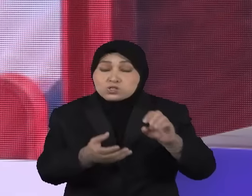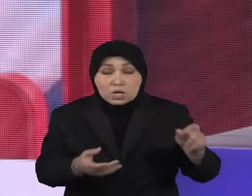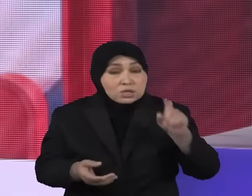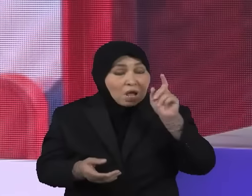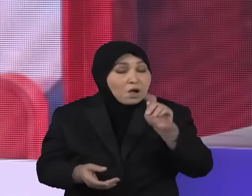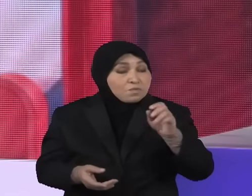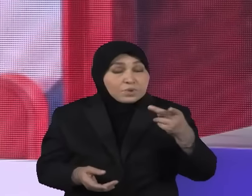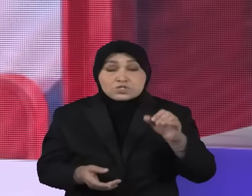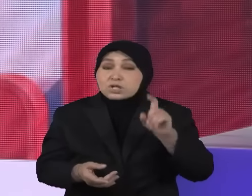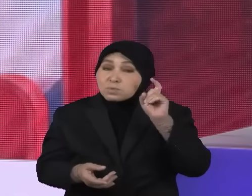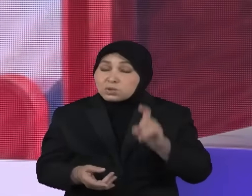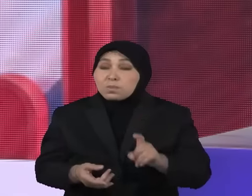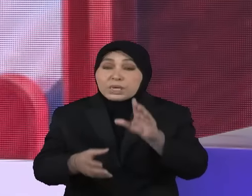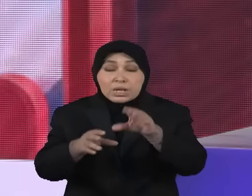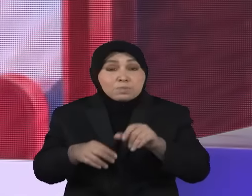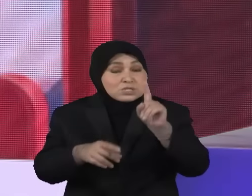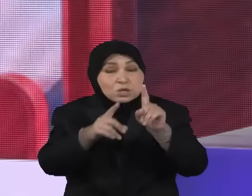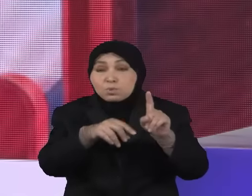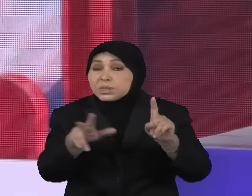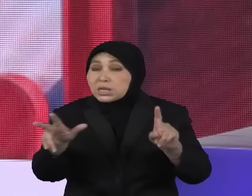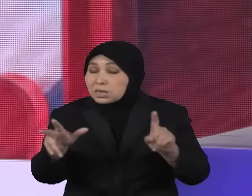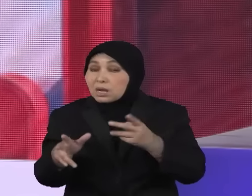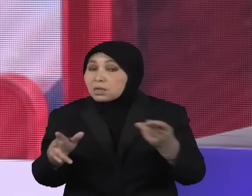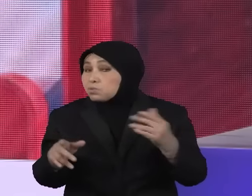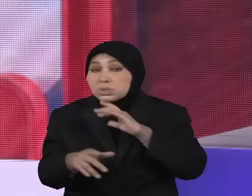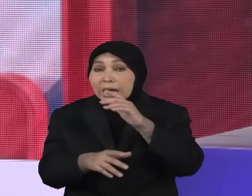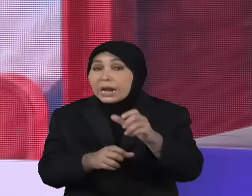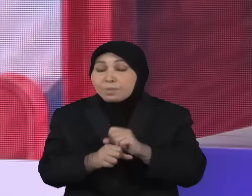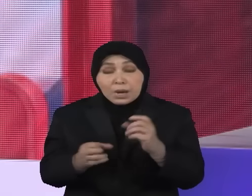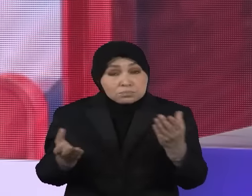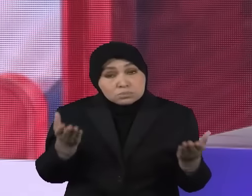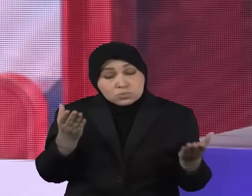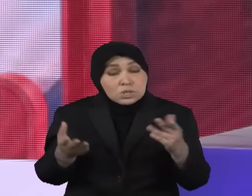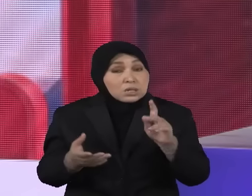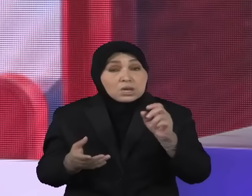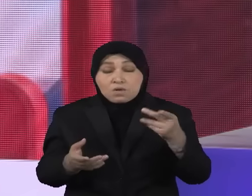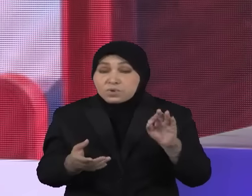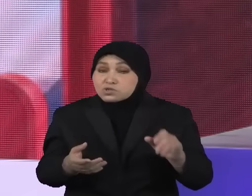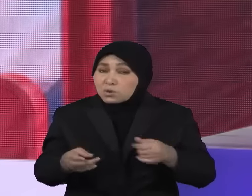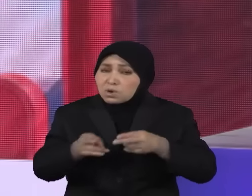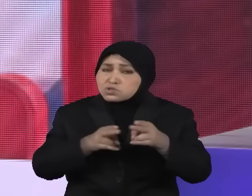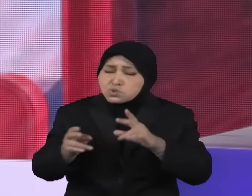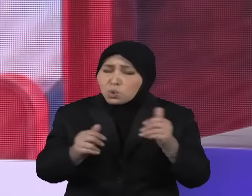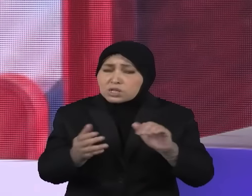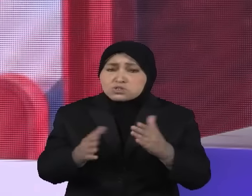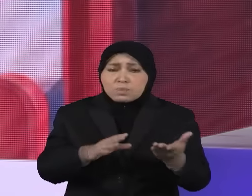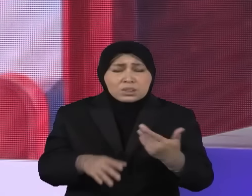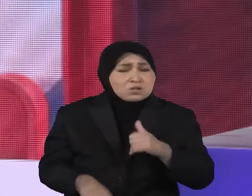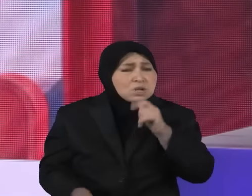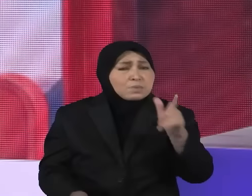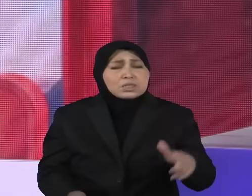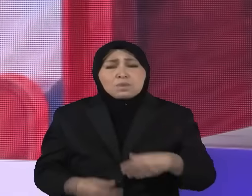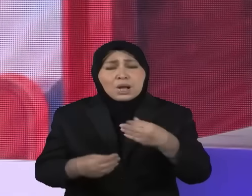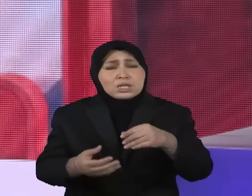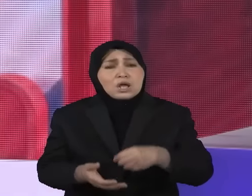sepatutnya menerima 1/3 hartanya itu tadi tak dapat. Kan? Mungkin tahfiz itu mungkin diusahakan oleh si mati, selama ini dia bagi